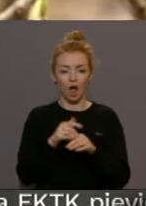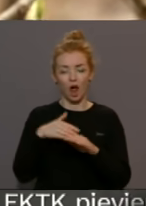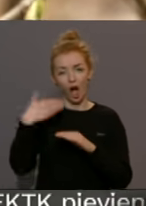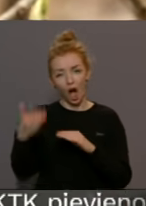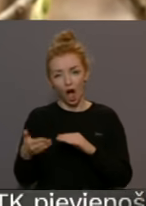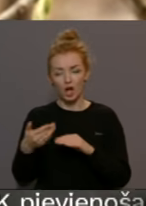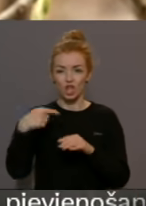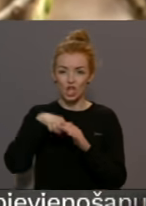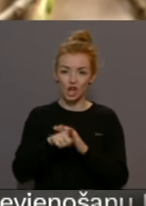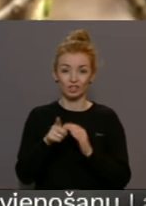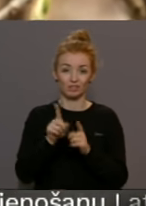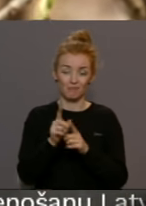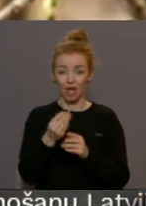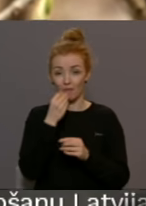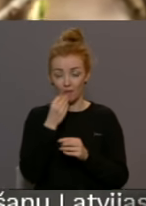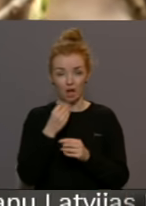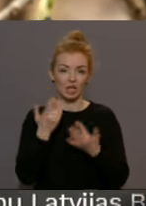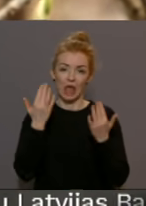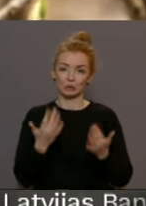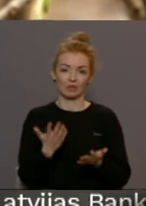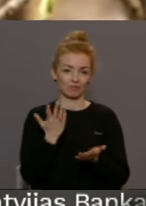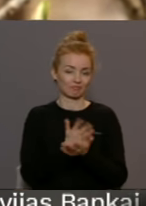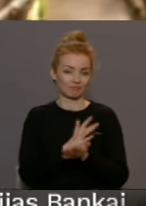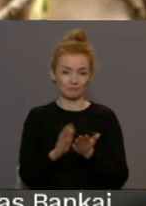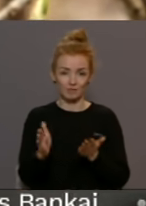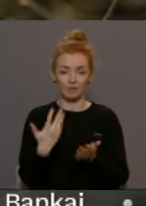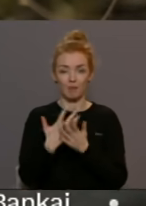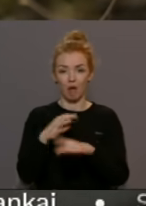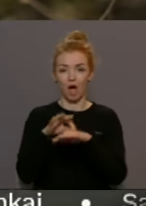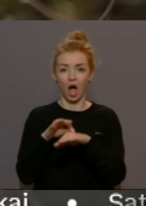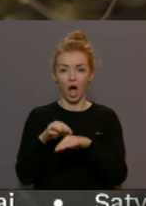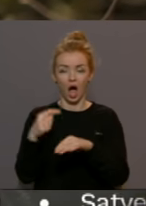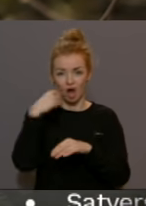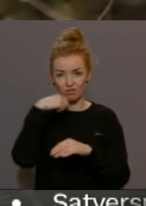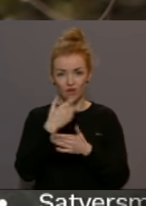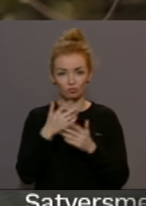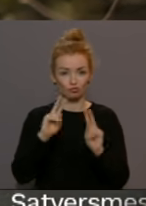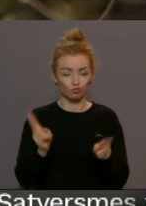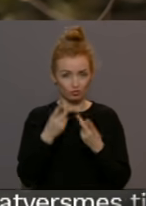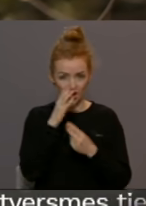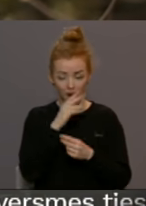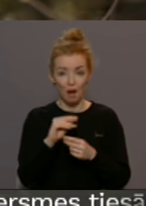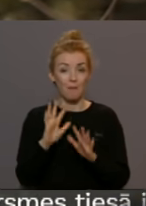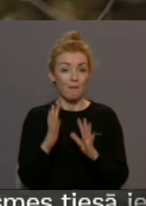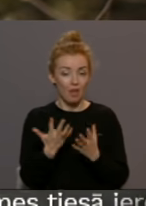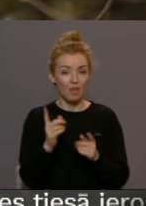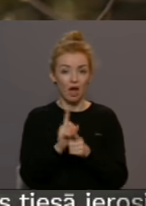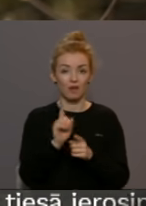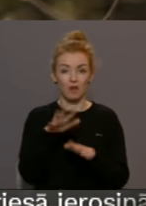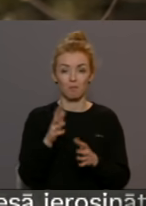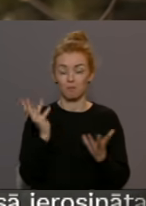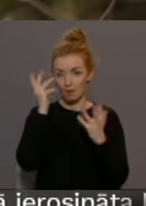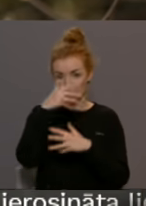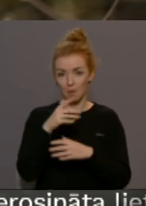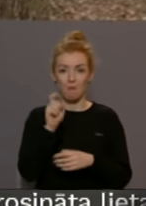vai iekšķīgas lietošanas sekas var būt dažādas, piemēram, ādas un gļotādas apdegumi, bet sliktākajā gadījumā – besamaņa